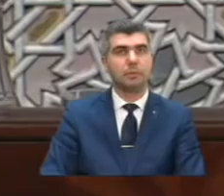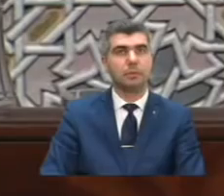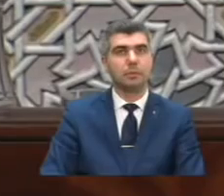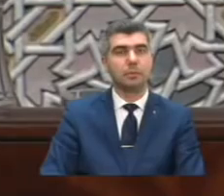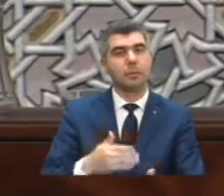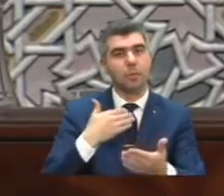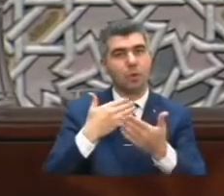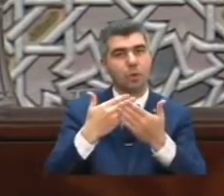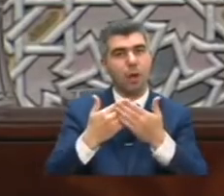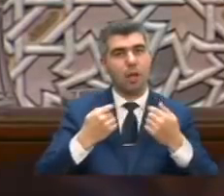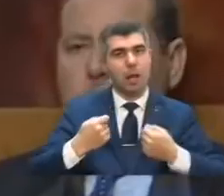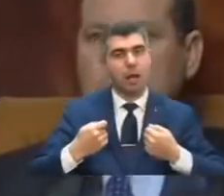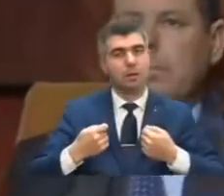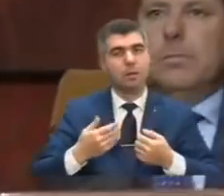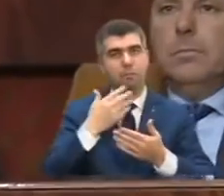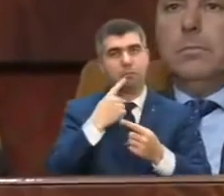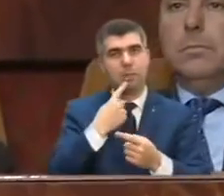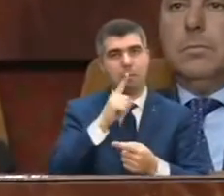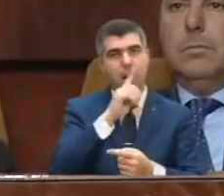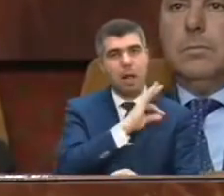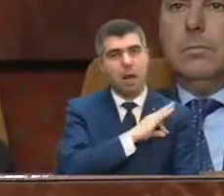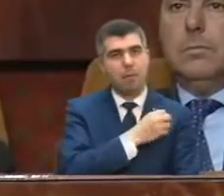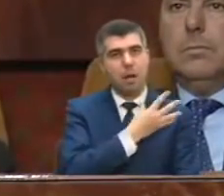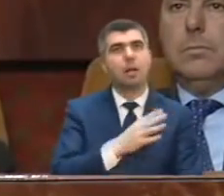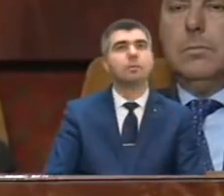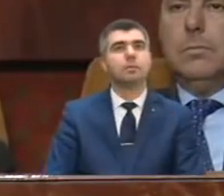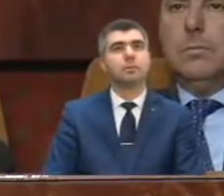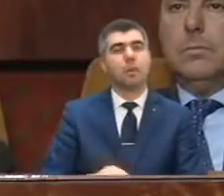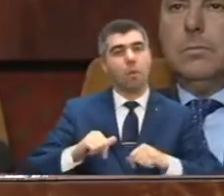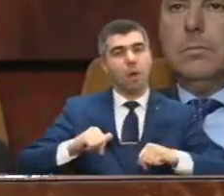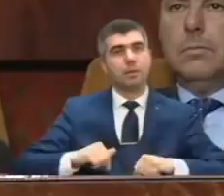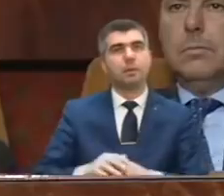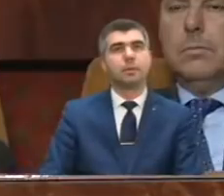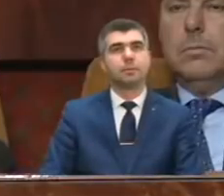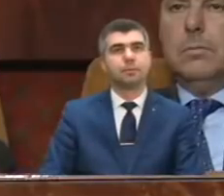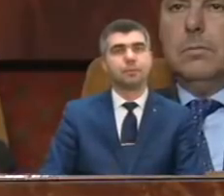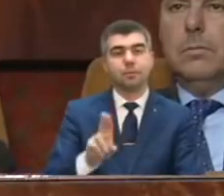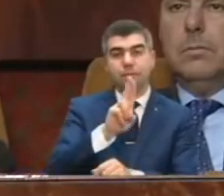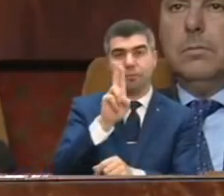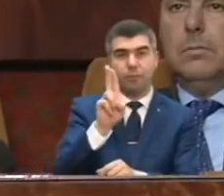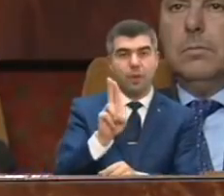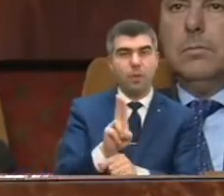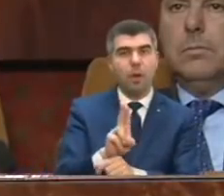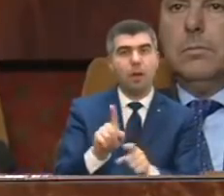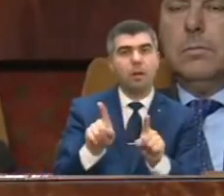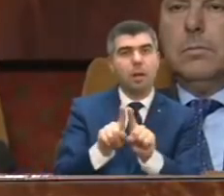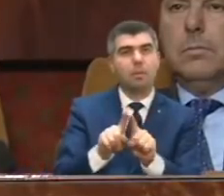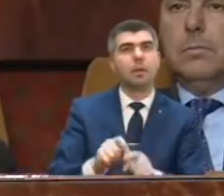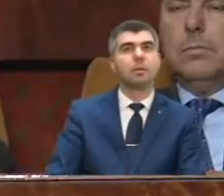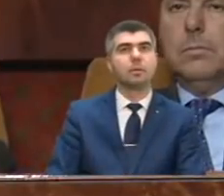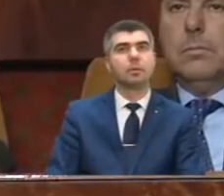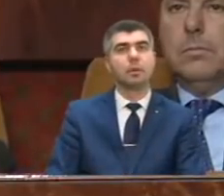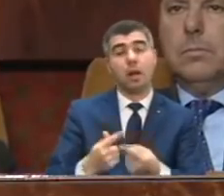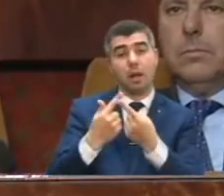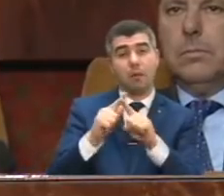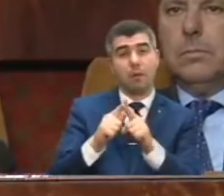شكرا سيد الرئيس. بسم الله الرحمن الرحيم. سيد الوزير المحترم، نسائلكم عن تنزيل مقتضيات